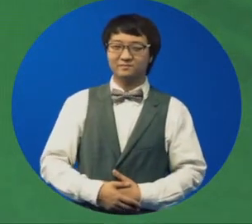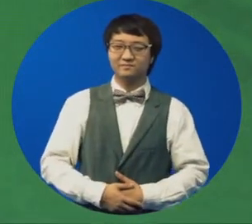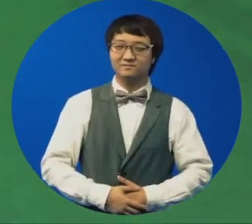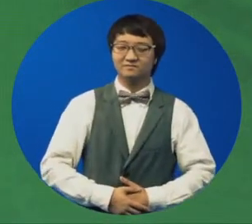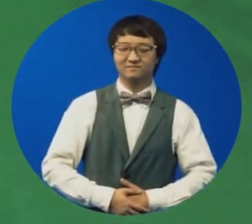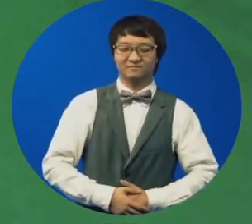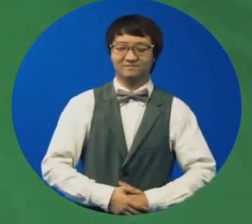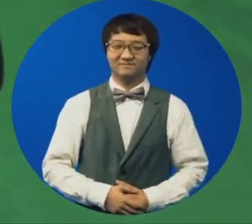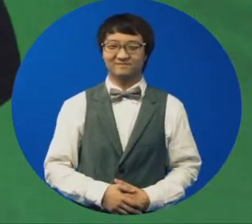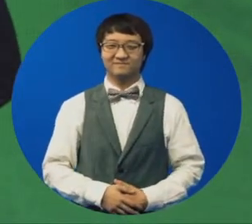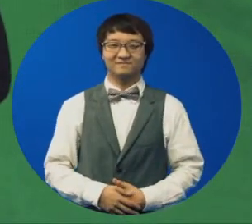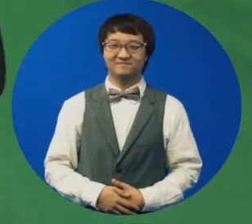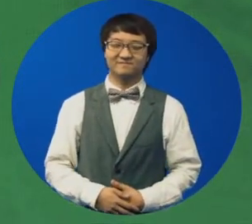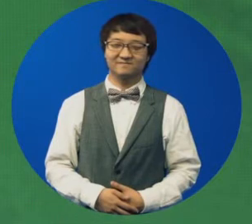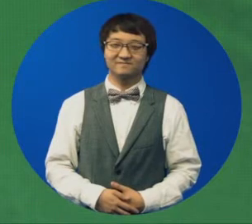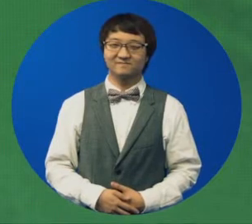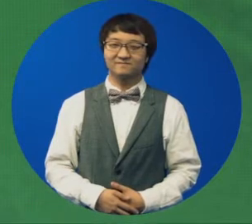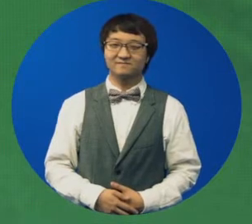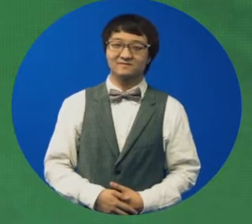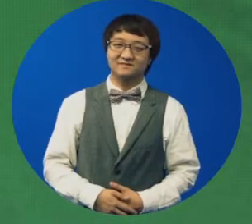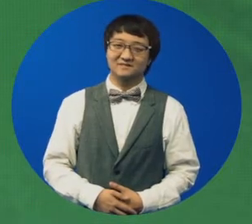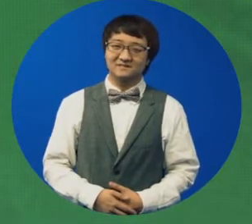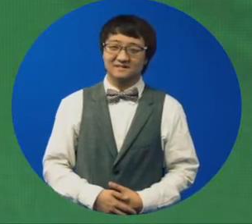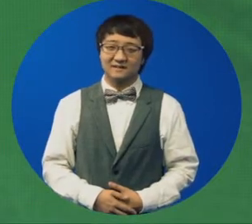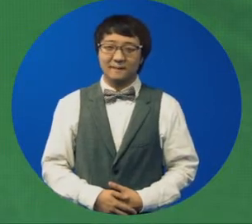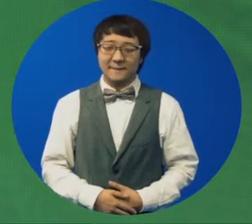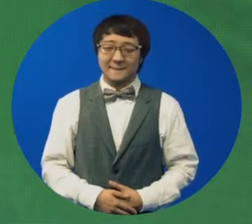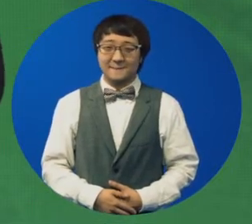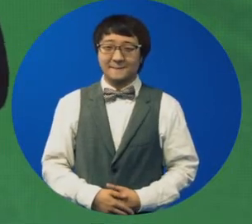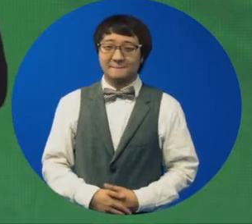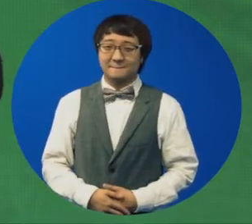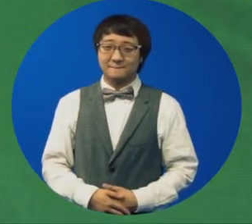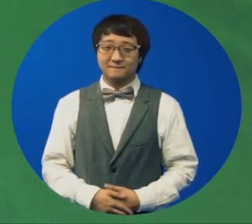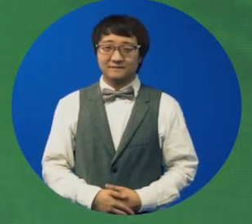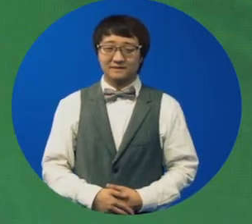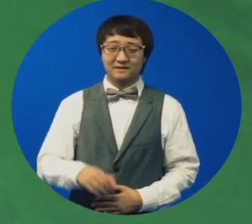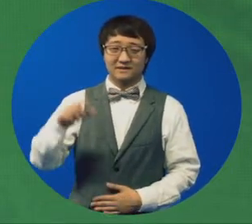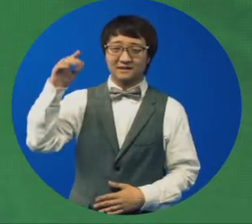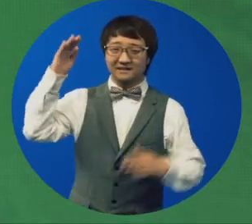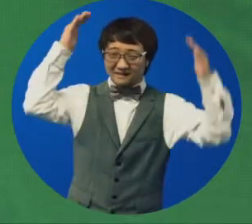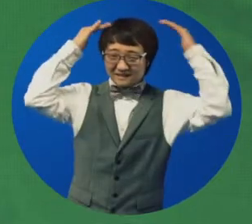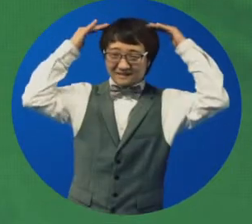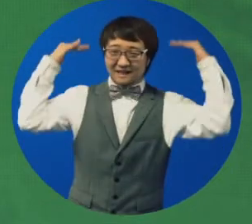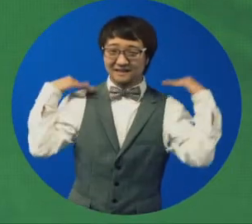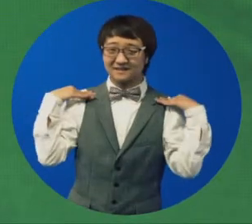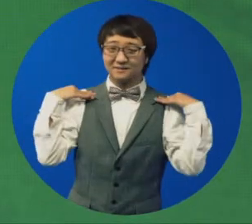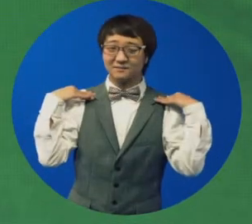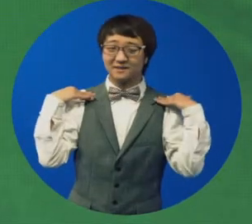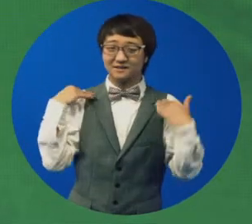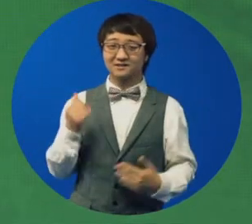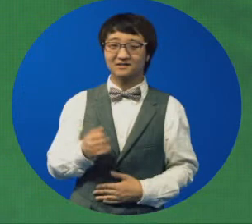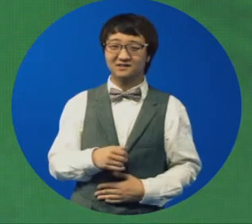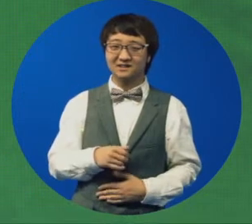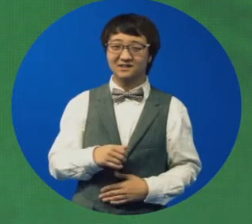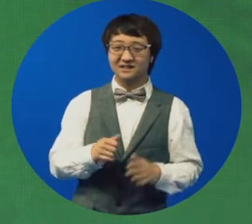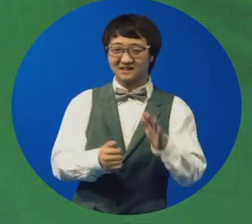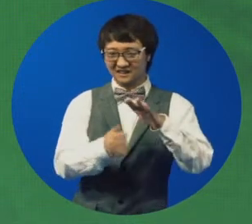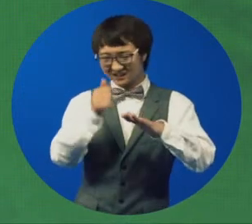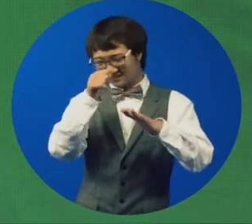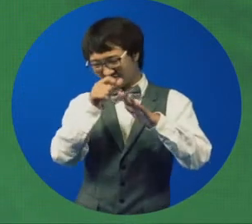않으면 용서하세요. 사모님이 알려줬대요. 키 작은 남자는 루저,